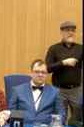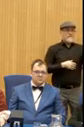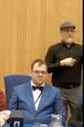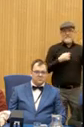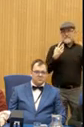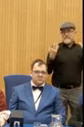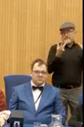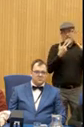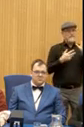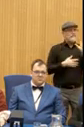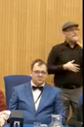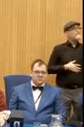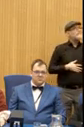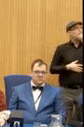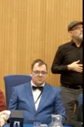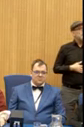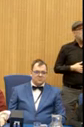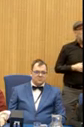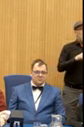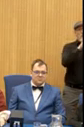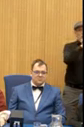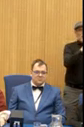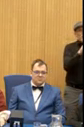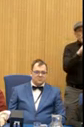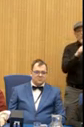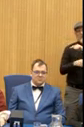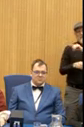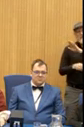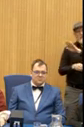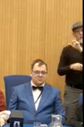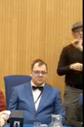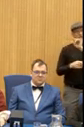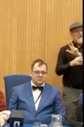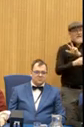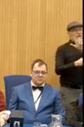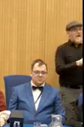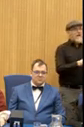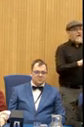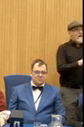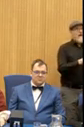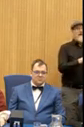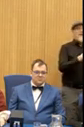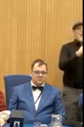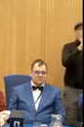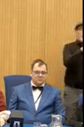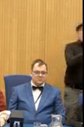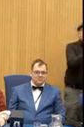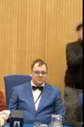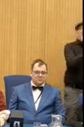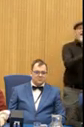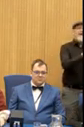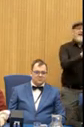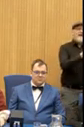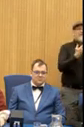Präsentationsposter zu unserer Teilhabeforschung vorgestellt. Eine Teilhabeassistentin war auch